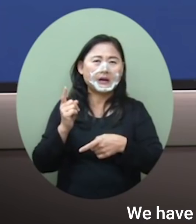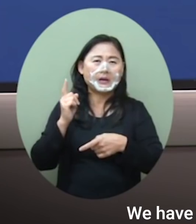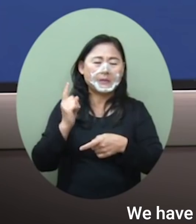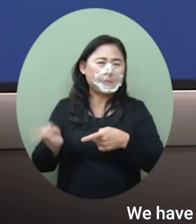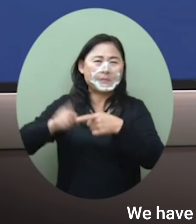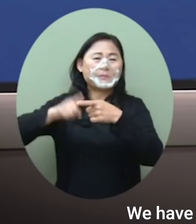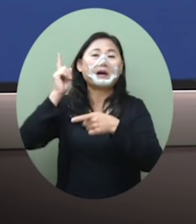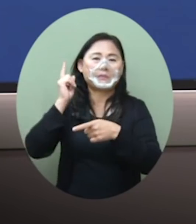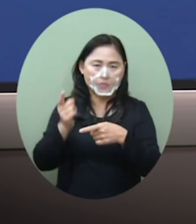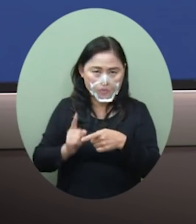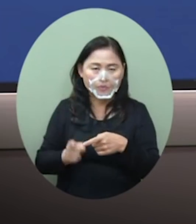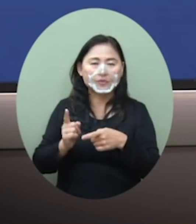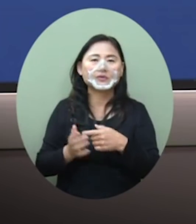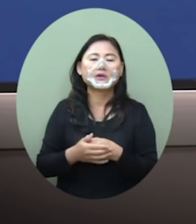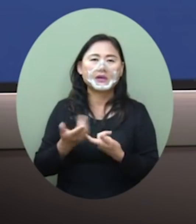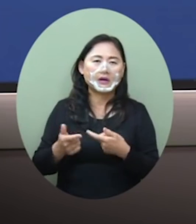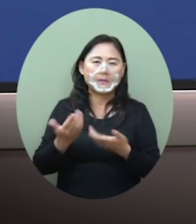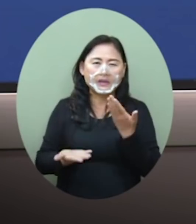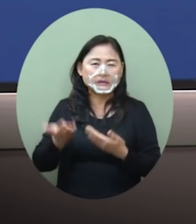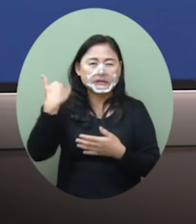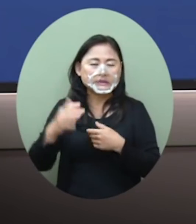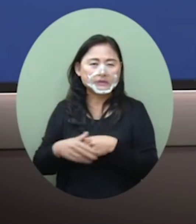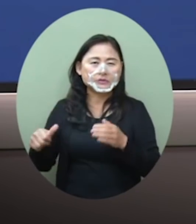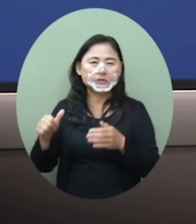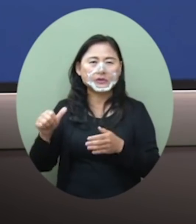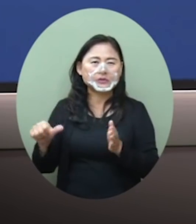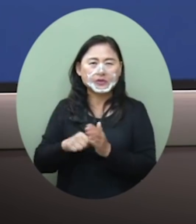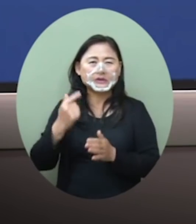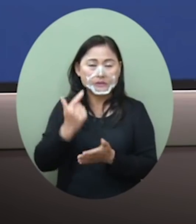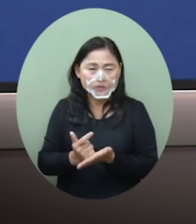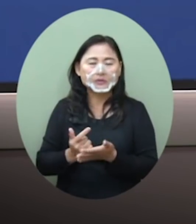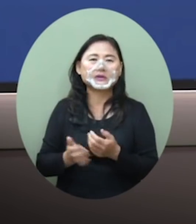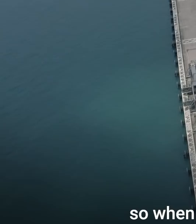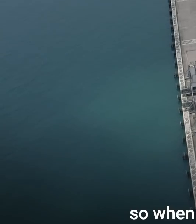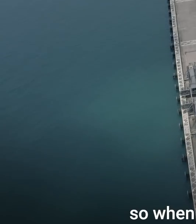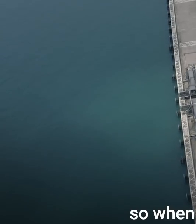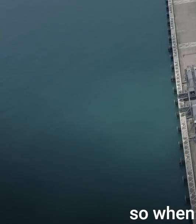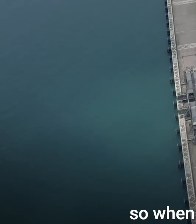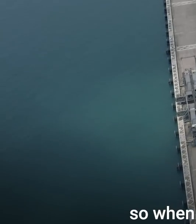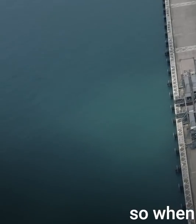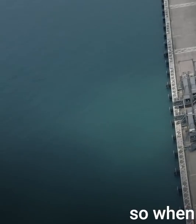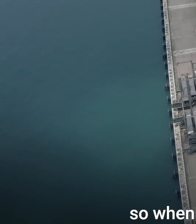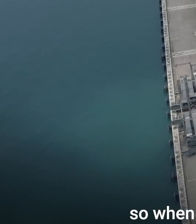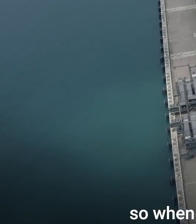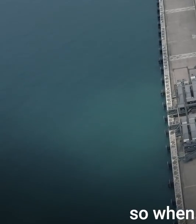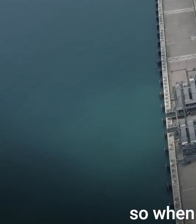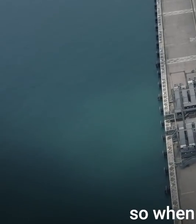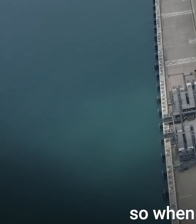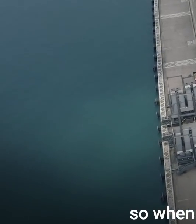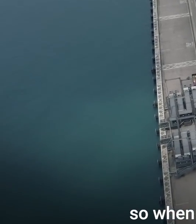百倍多過以前我們最高峰的時候要處理的個案了，所以無論是安